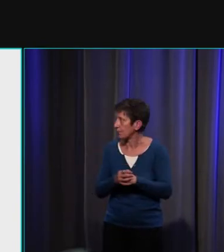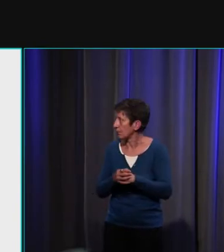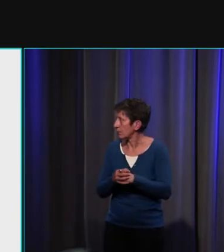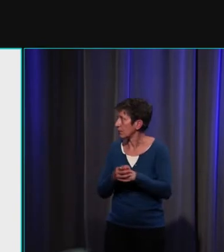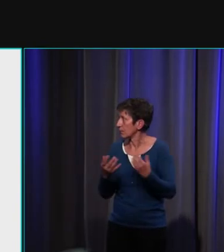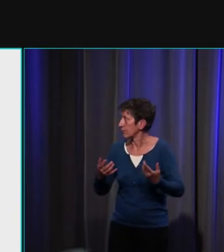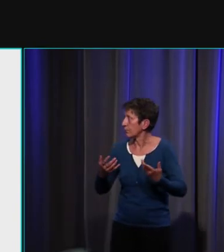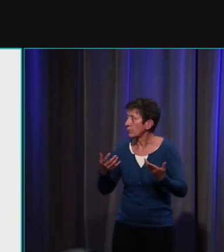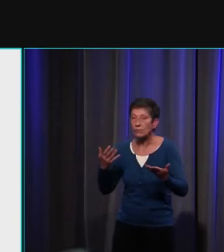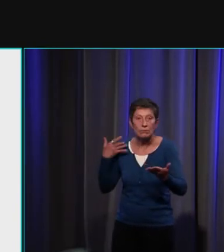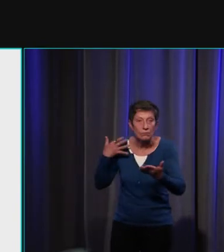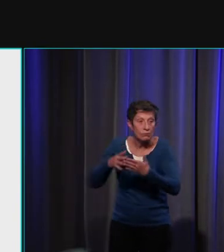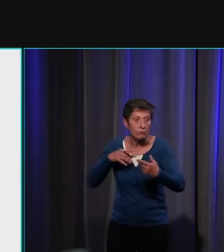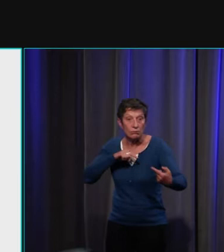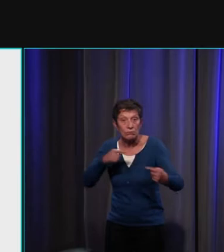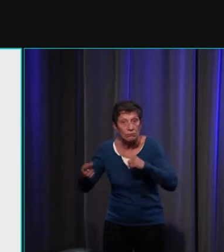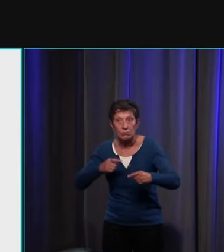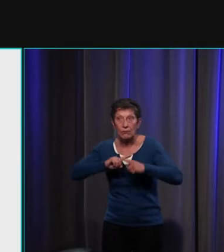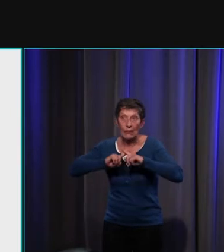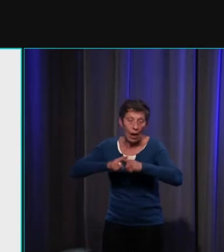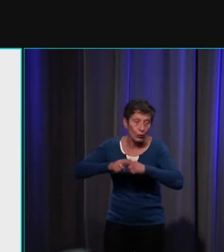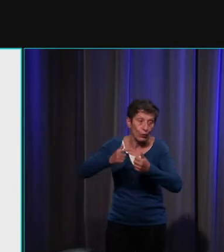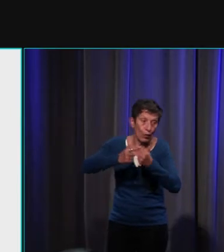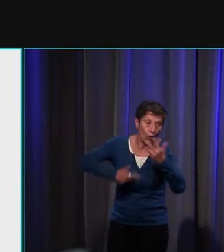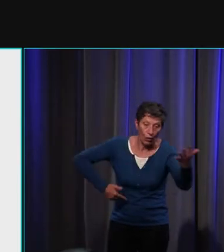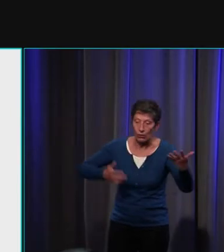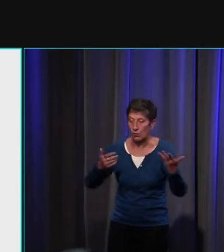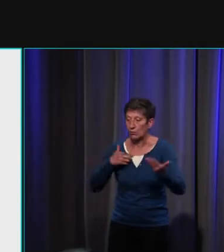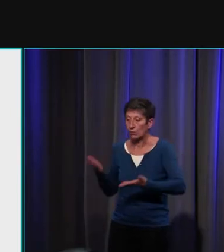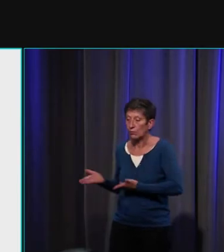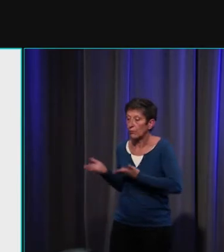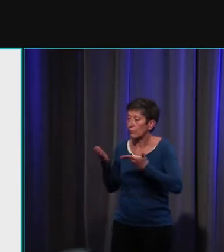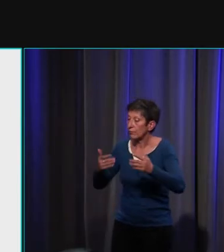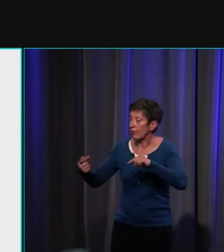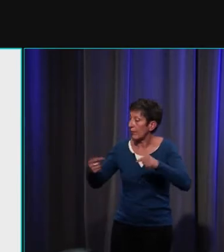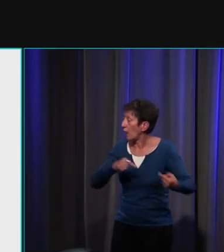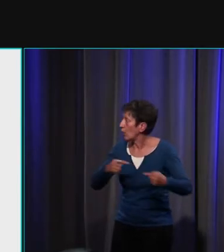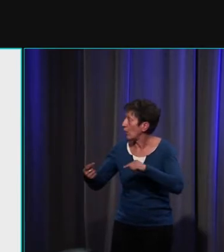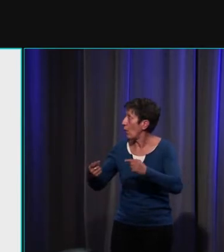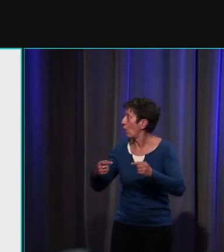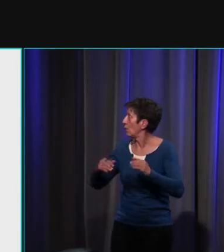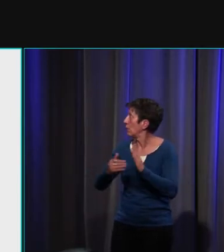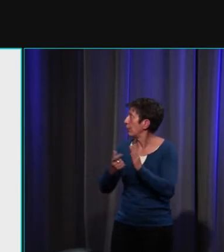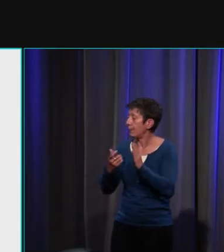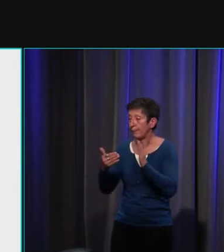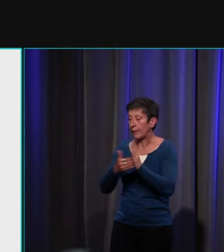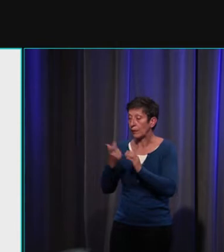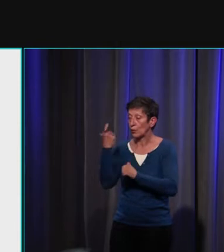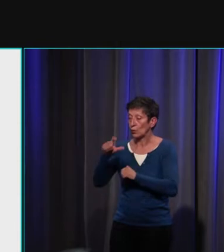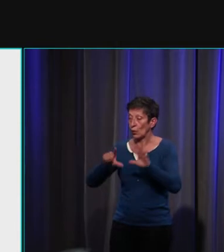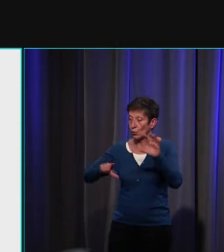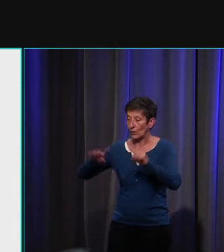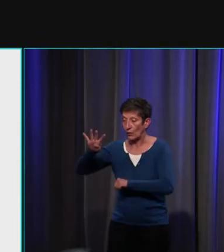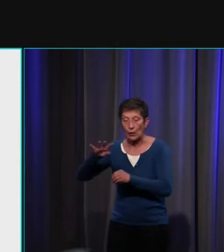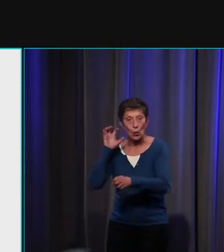arguments ont été débattus je vous ai apporté les arguments qui ont été mis en valeur à 1274 contre